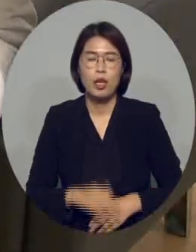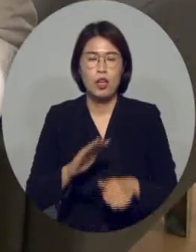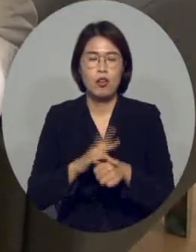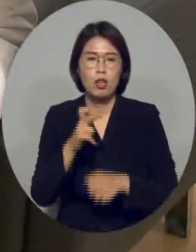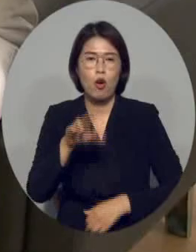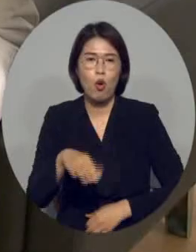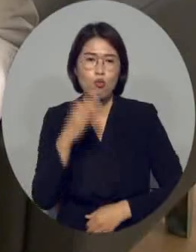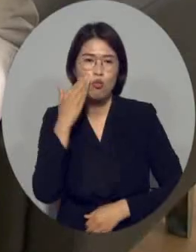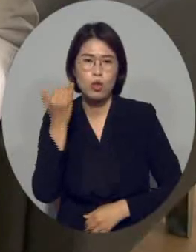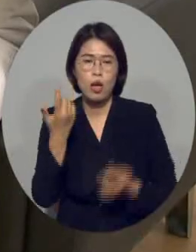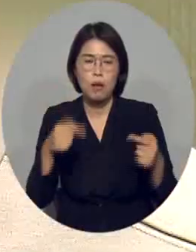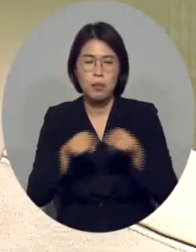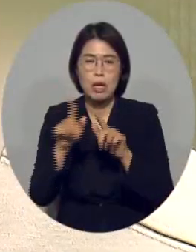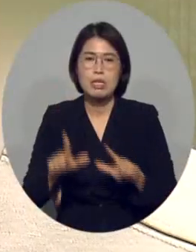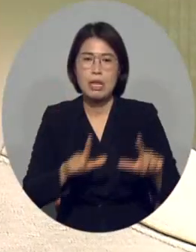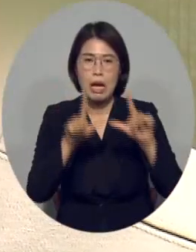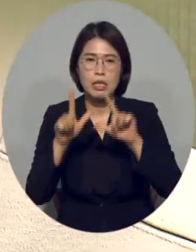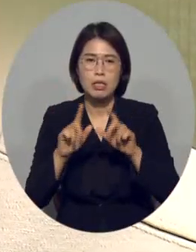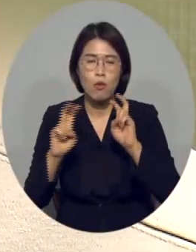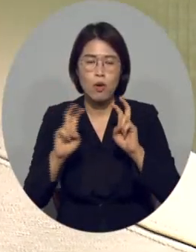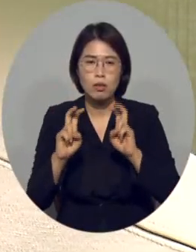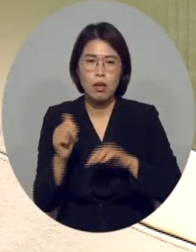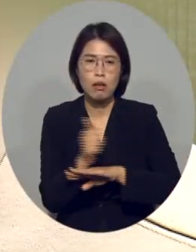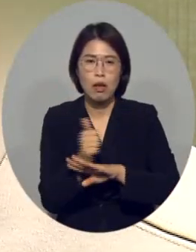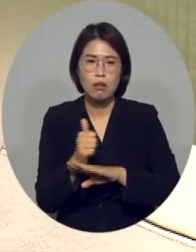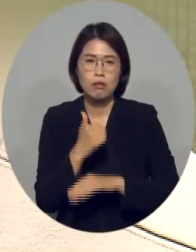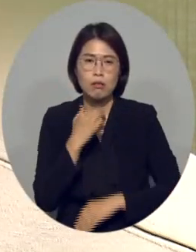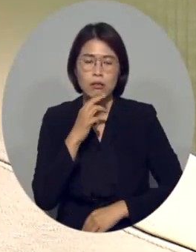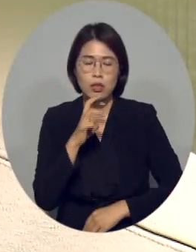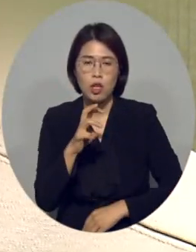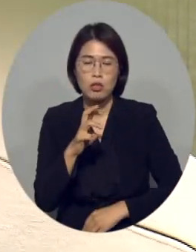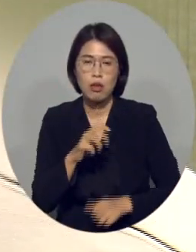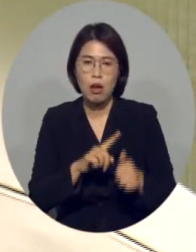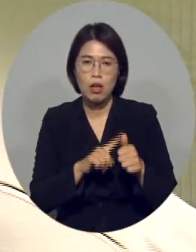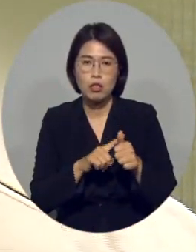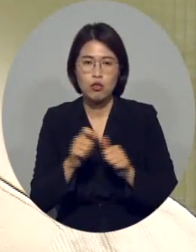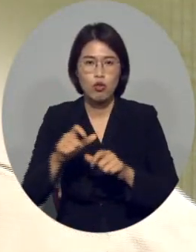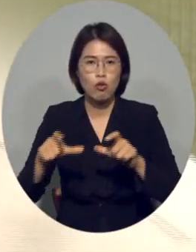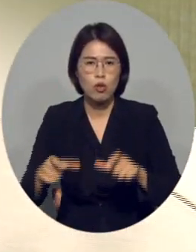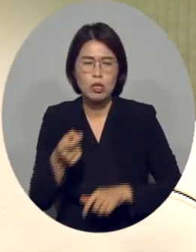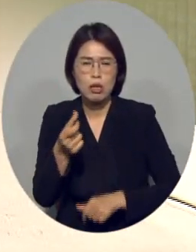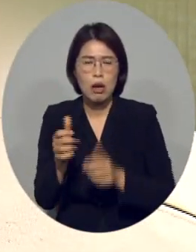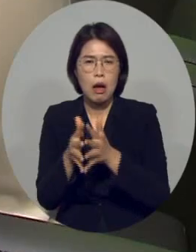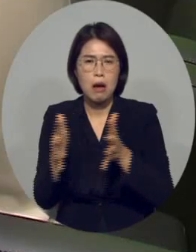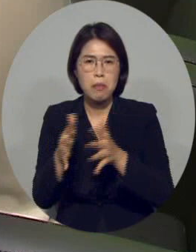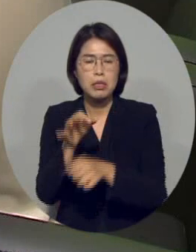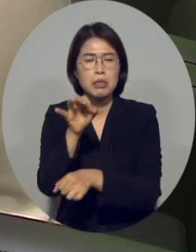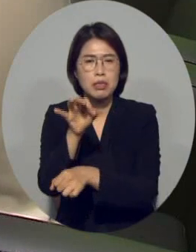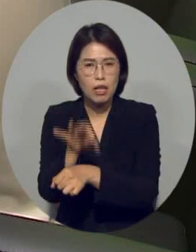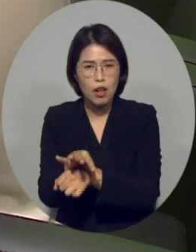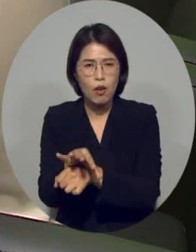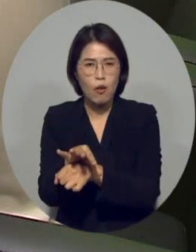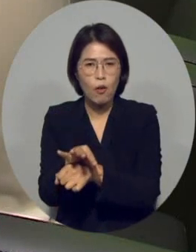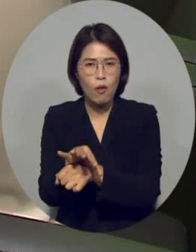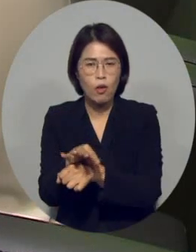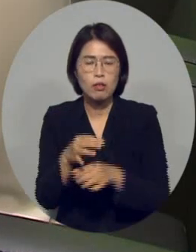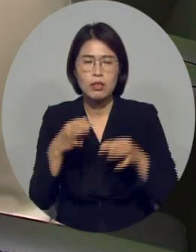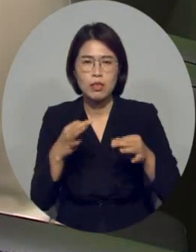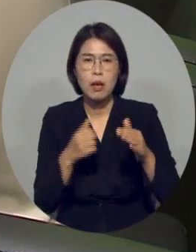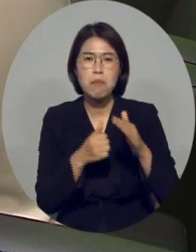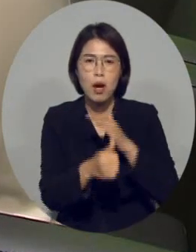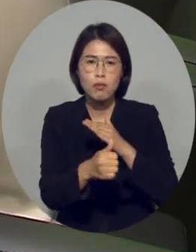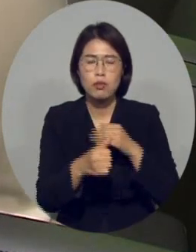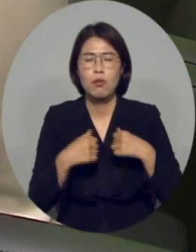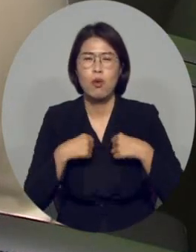경산에서 부모와 함께 살고 있는 직장인 30살 A씨. 대구 수성구에 작은 아파트를 하나 장만하려고 은행 문을